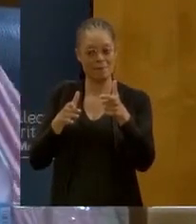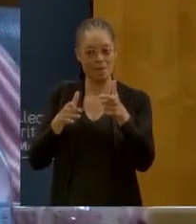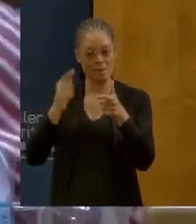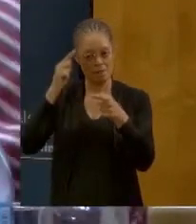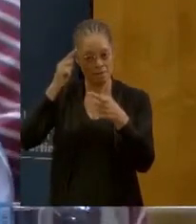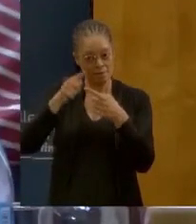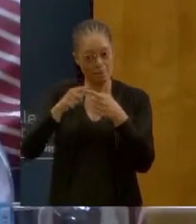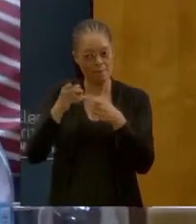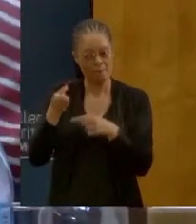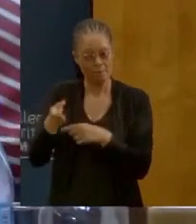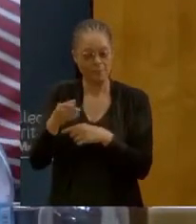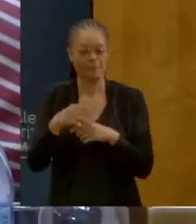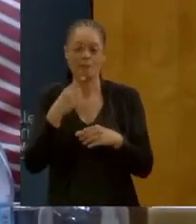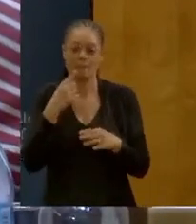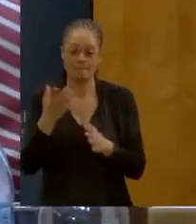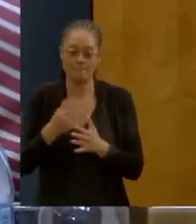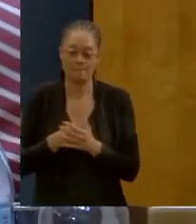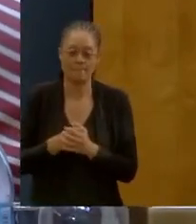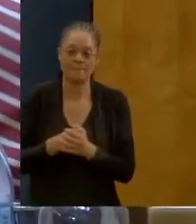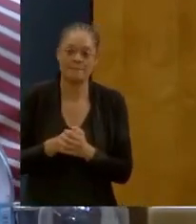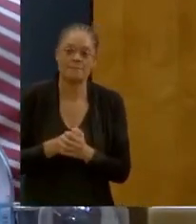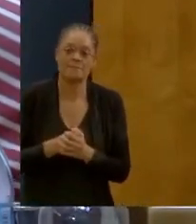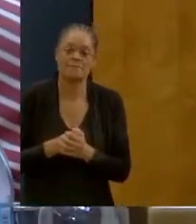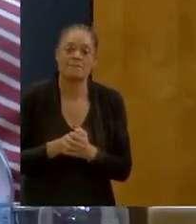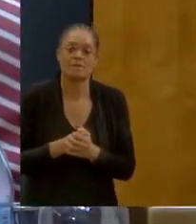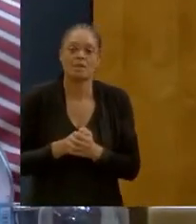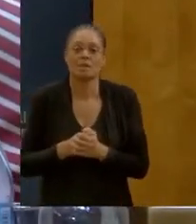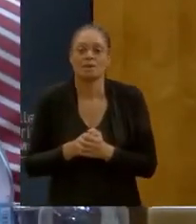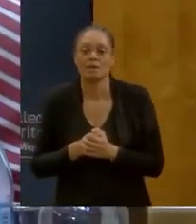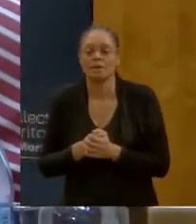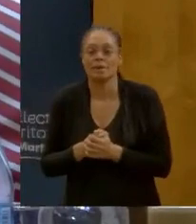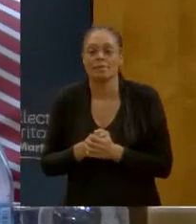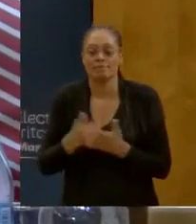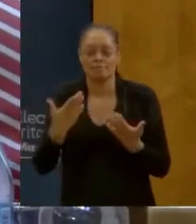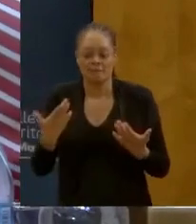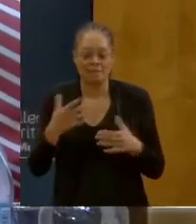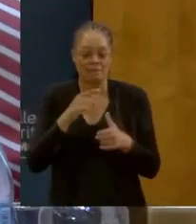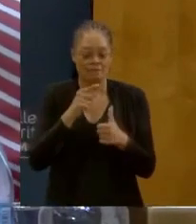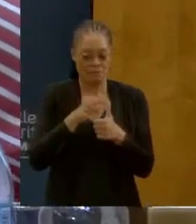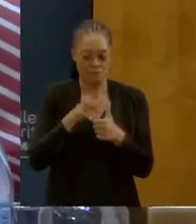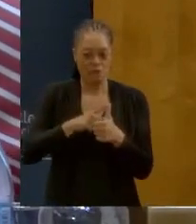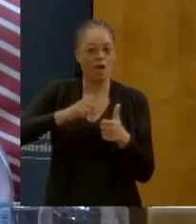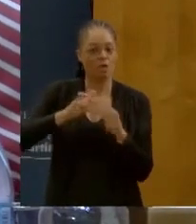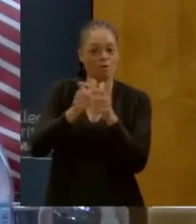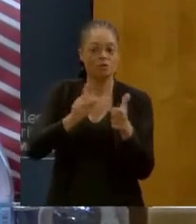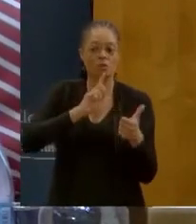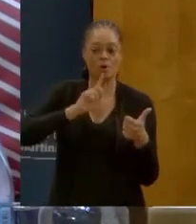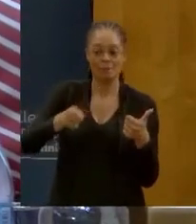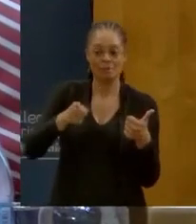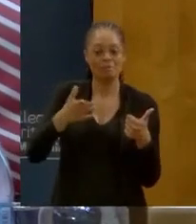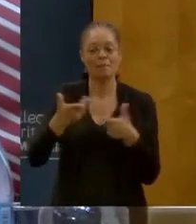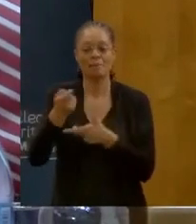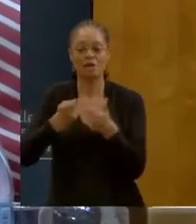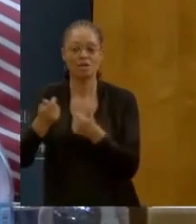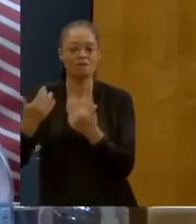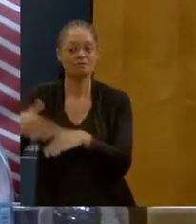que, nous donnons nous passons une commande à des entreprises après que les marchés soient